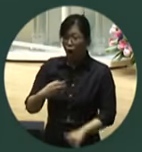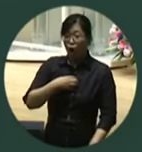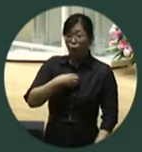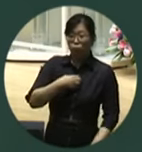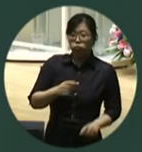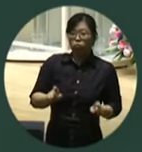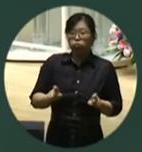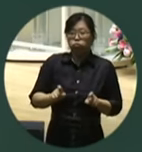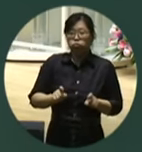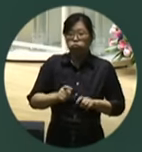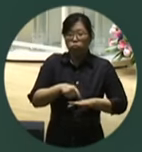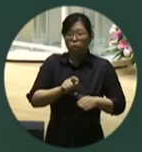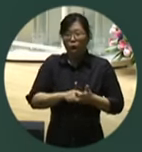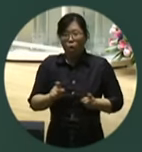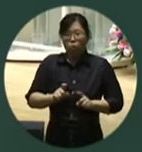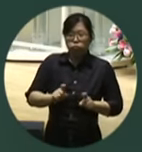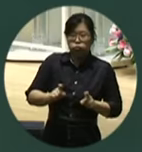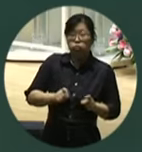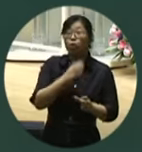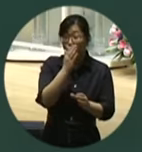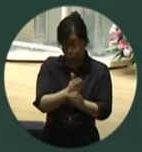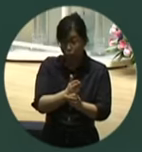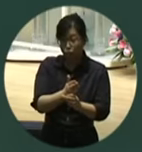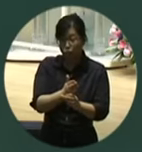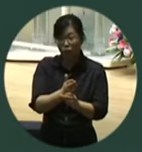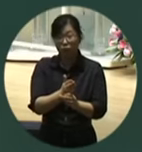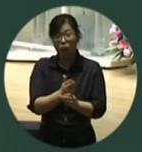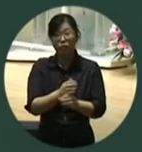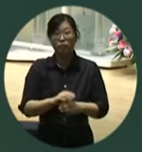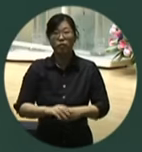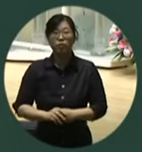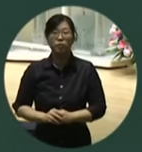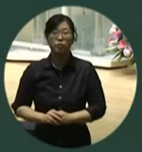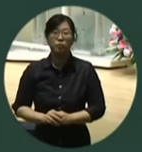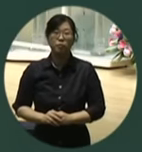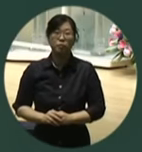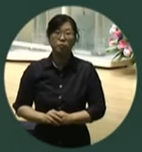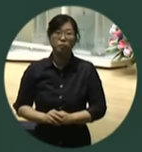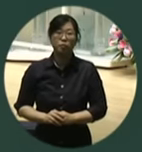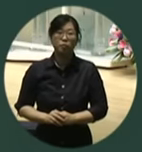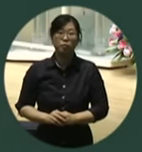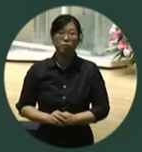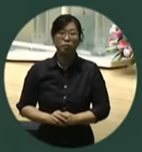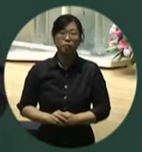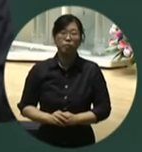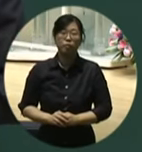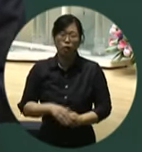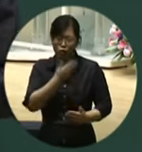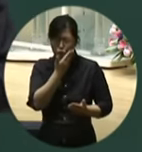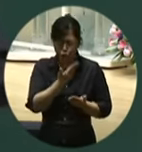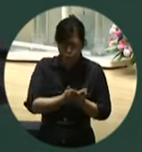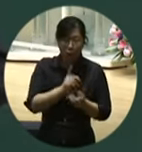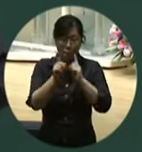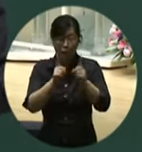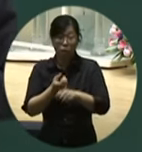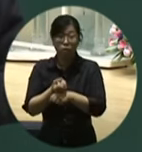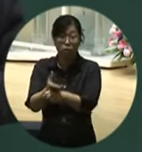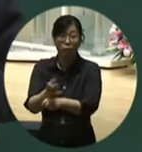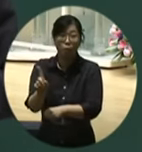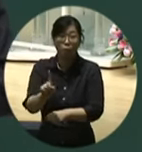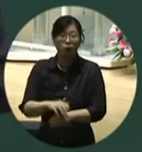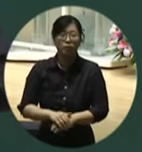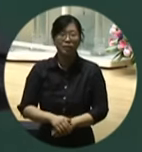of you has fallen on us so that all who live in this country are melting in fear because of you. 중요한 걸 얘기하죠. She says something very important. 2장 10절에 뭐라고